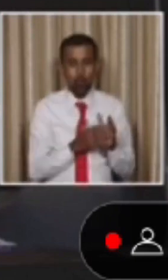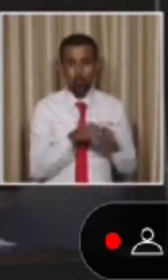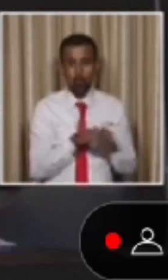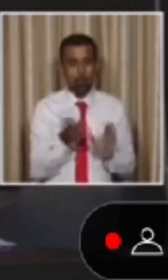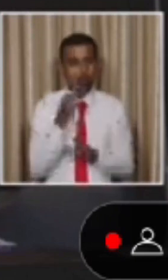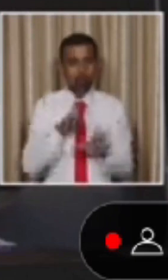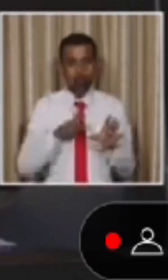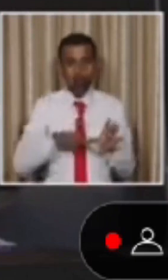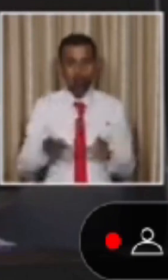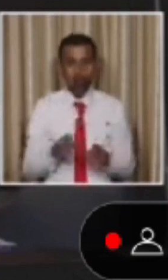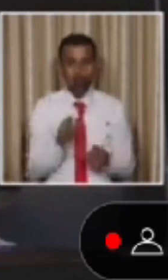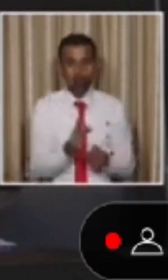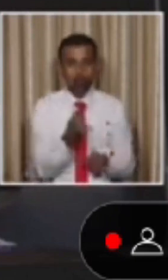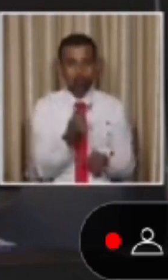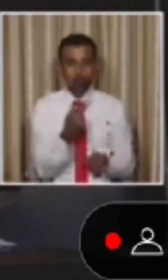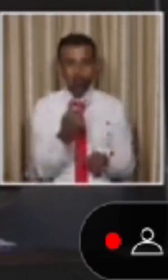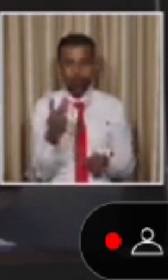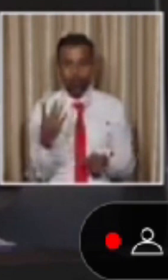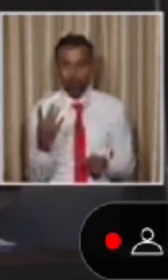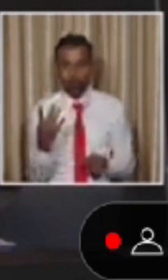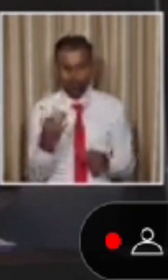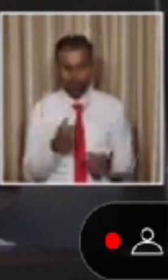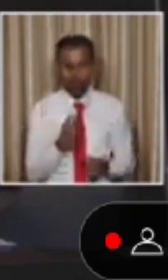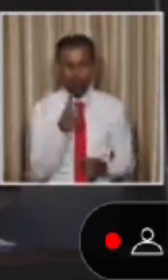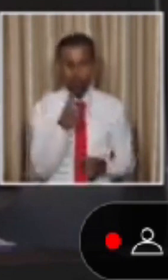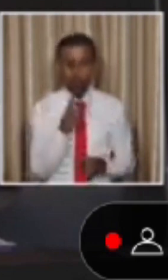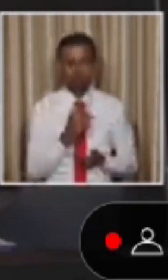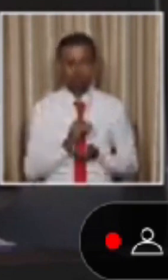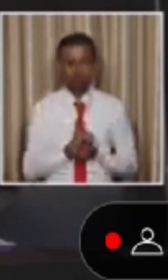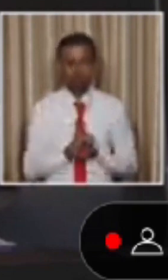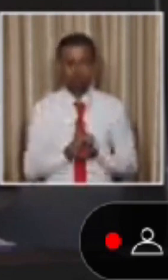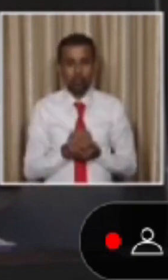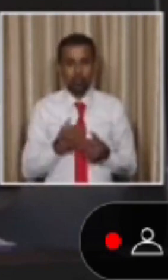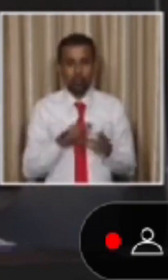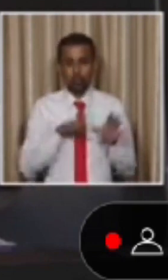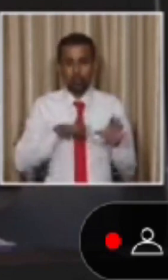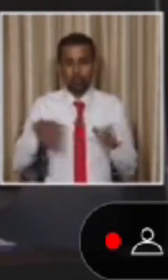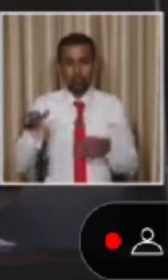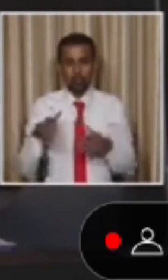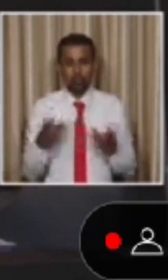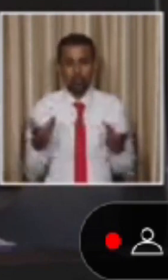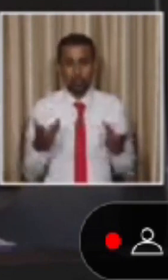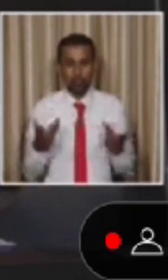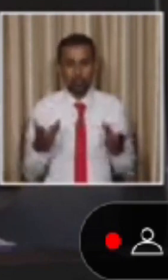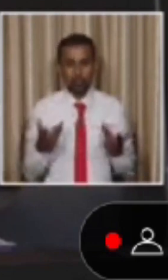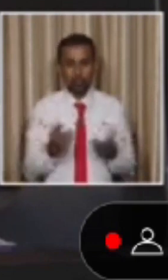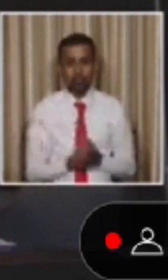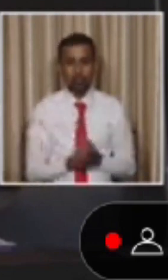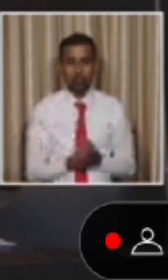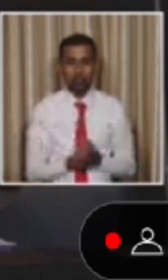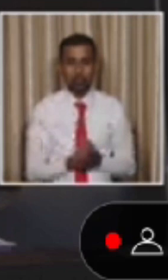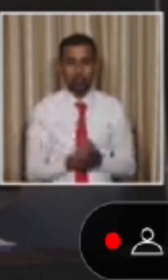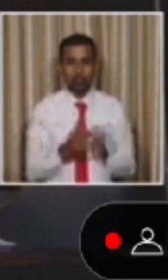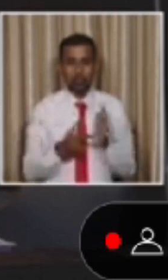හැබැයි මේ එක්කෙනා දෙන්න තුන්දෙනා හතර දෙනා දැන් මං ඉදන්නේ මම විතරක් දන්නා ඉතුරුලා දෙන්නේ. මම තාම අයින් වුණ නැත්තේ යම් කිසි හේතුවක් හින්දා,